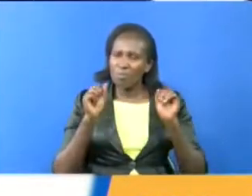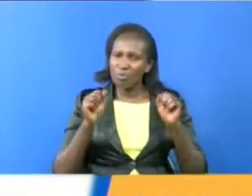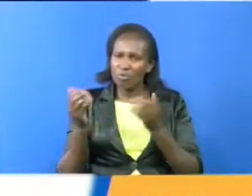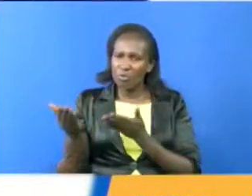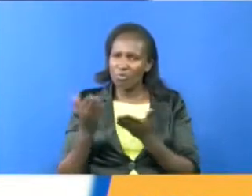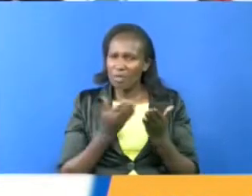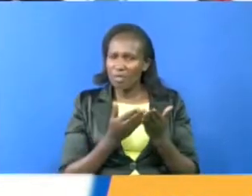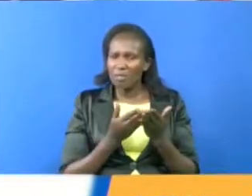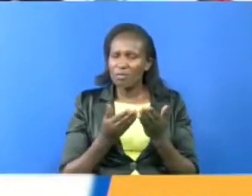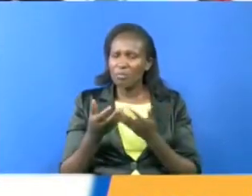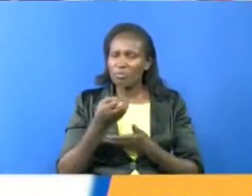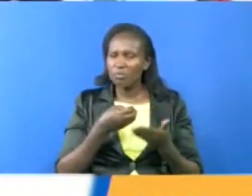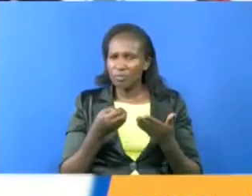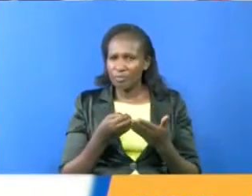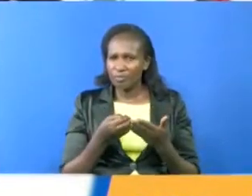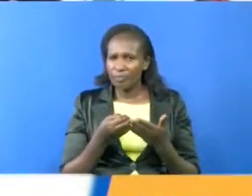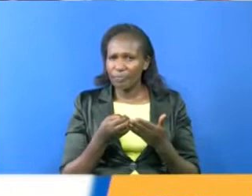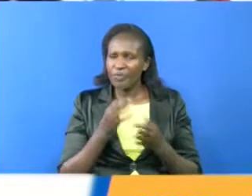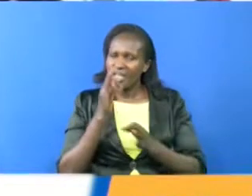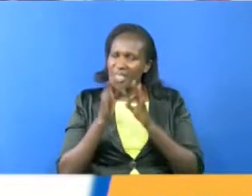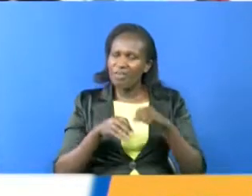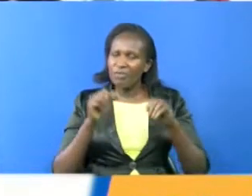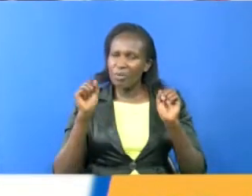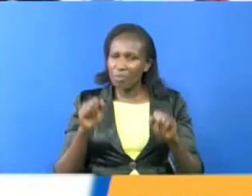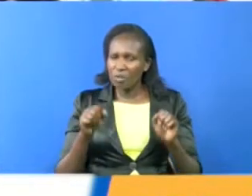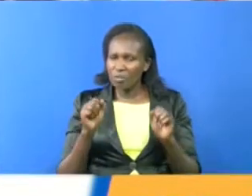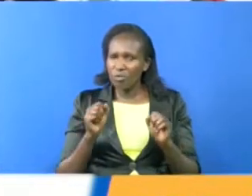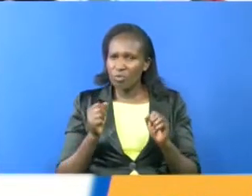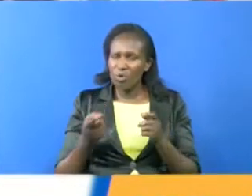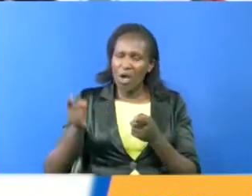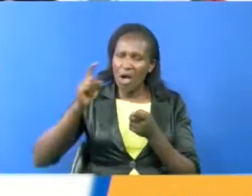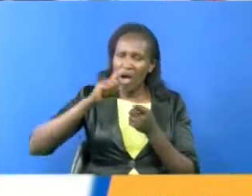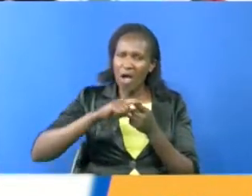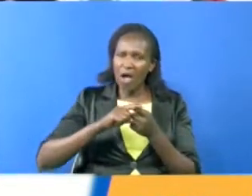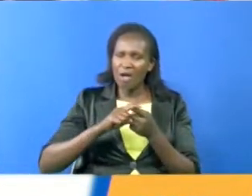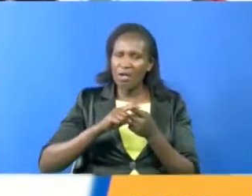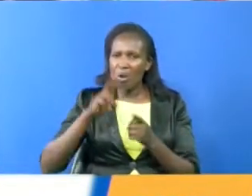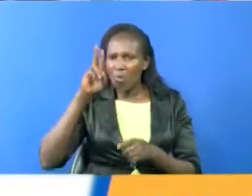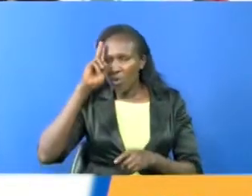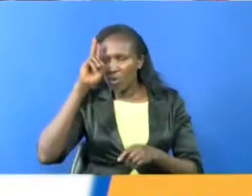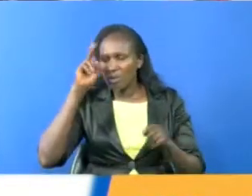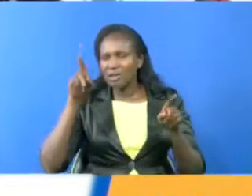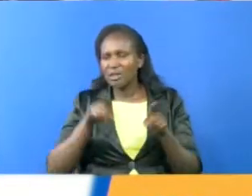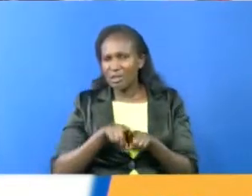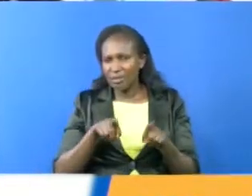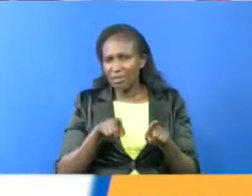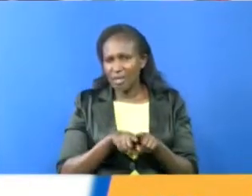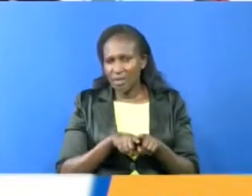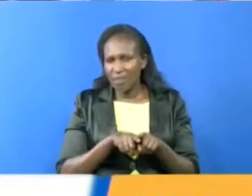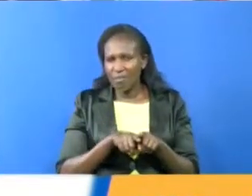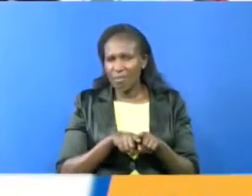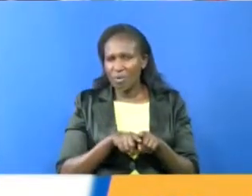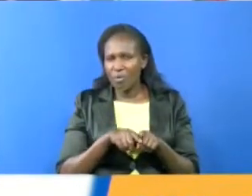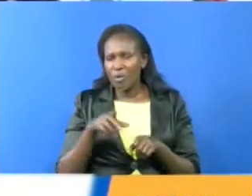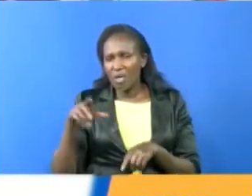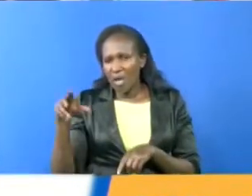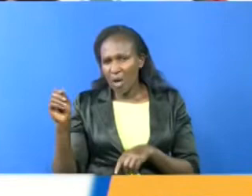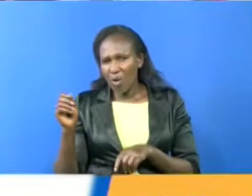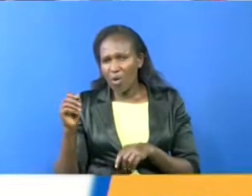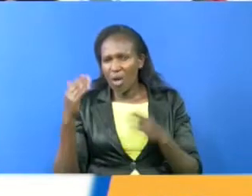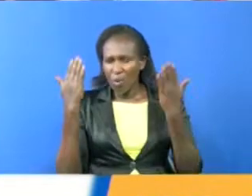kuzorotesha uchumi. Kama ingewezekana tuongezwe askari na pia wawe wanaenda patrol